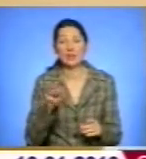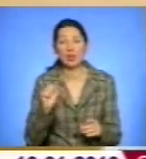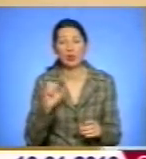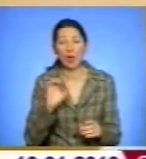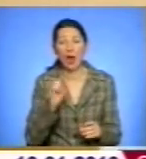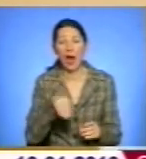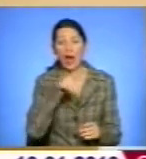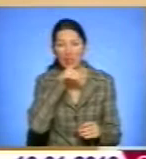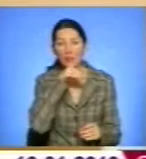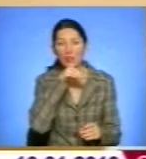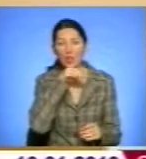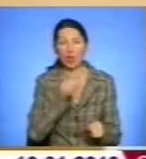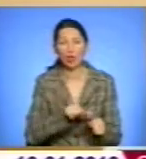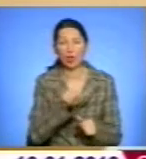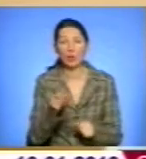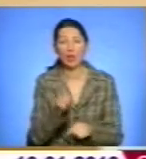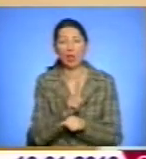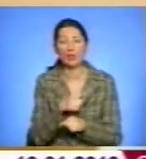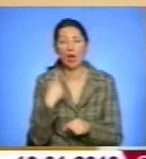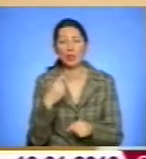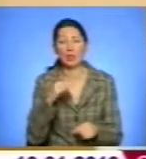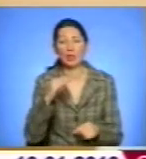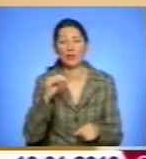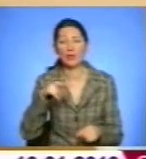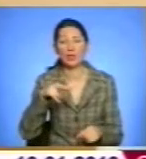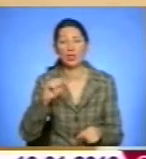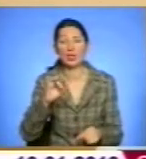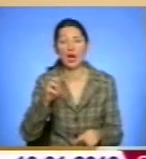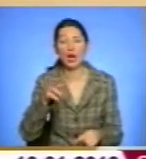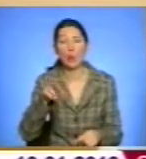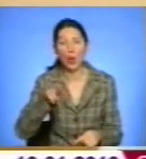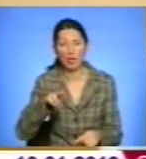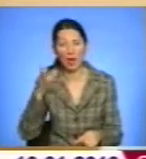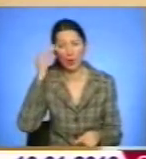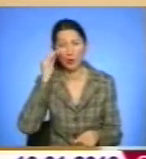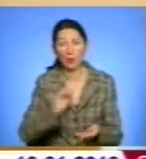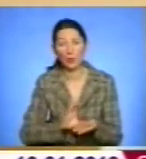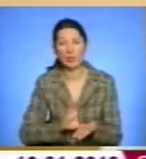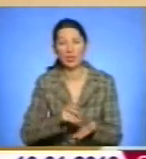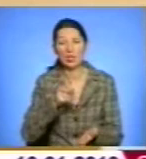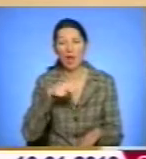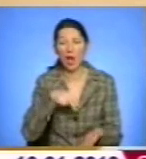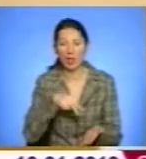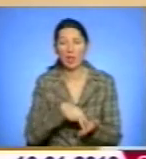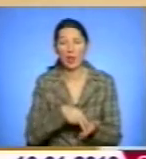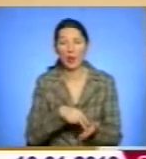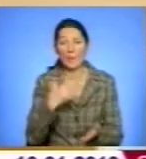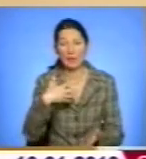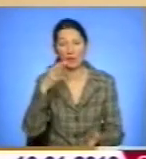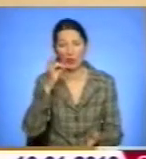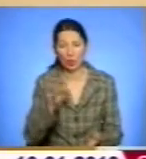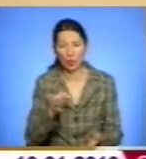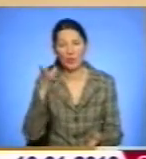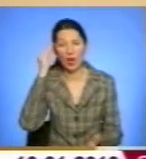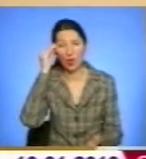по Тернопільській обласній філармонії враховано підвищення посадових окладів на 50% з